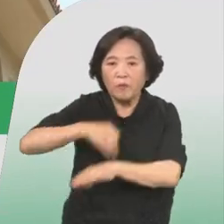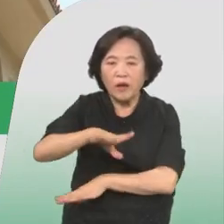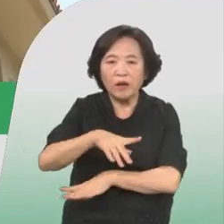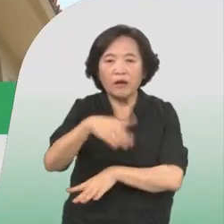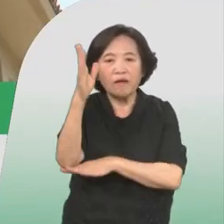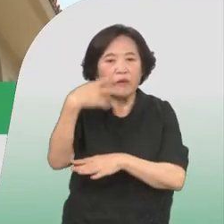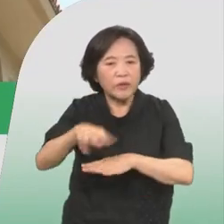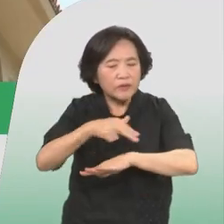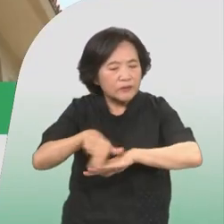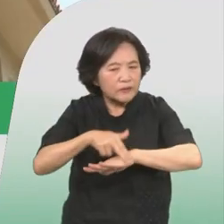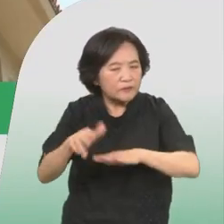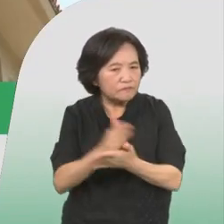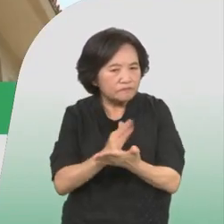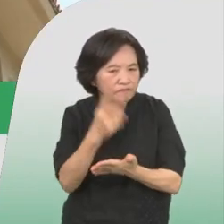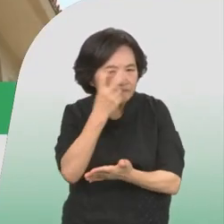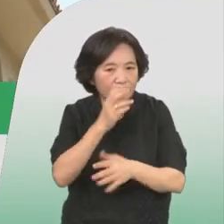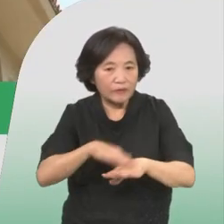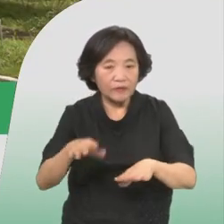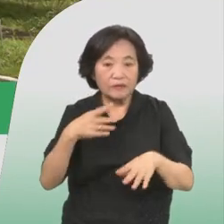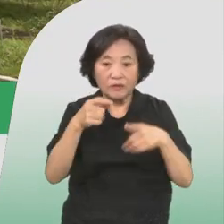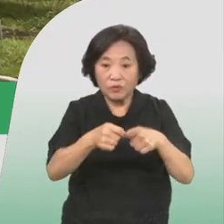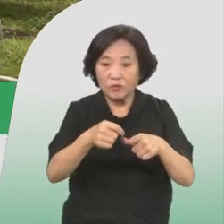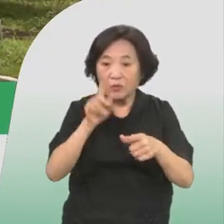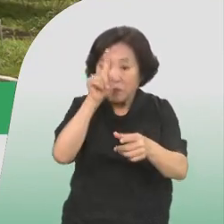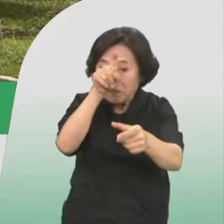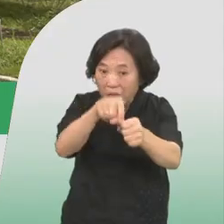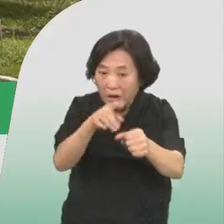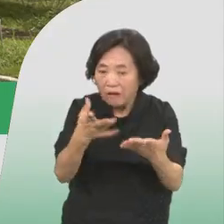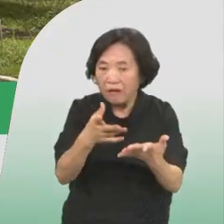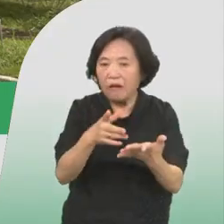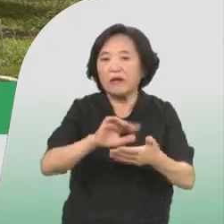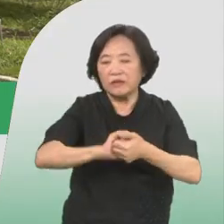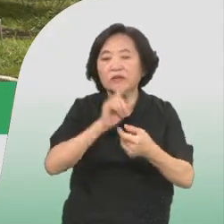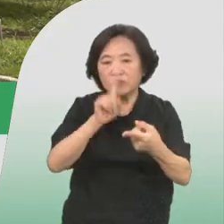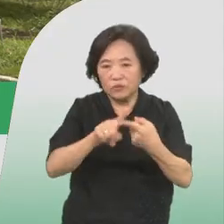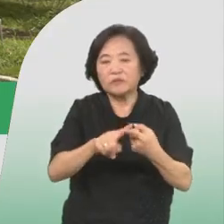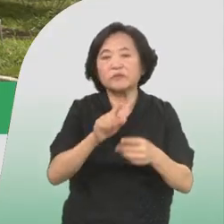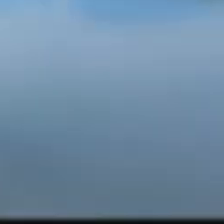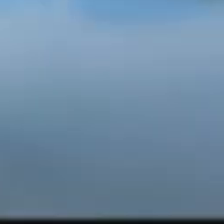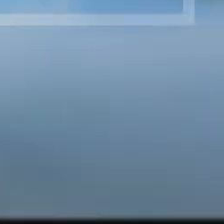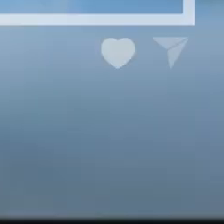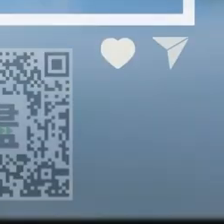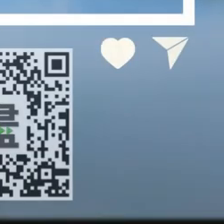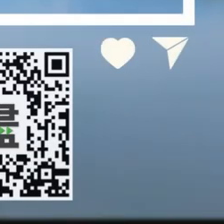政府会详细来审核，确保共同建设的目的。下个新闻，陈明，黄木桃。